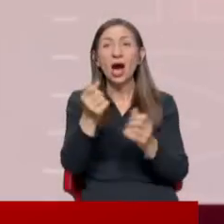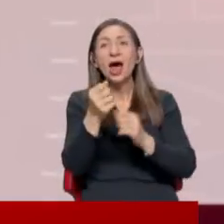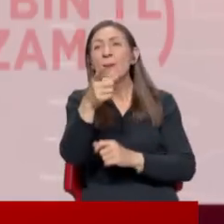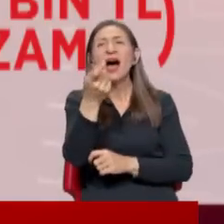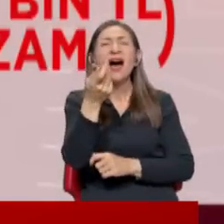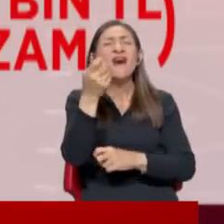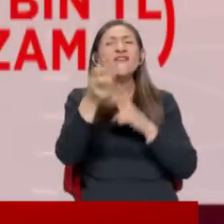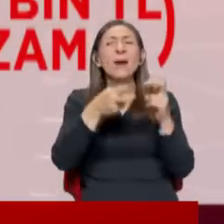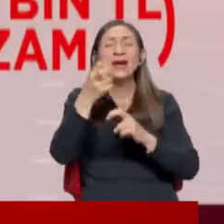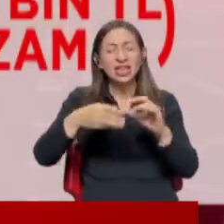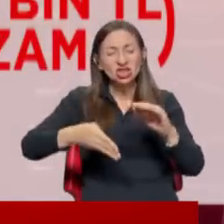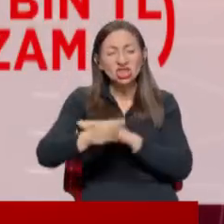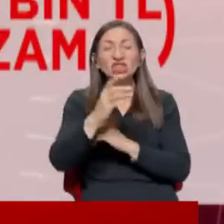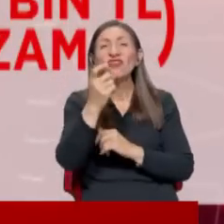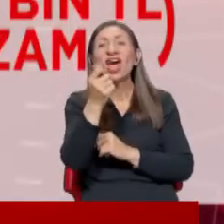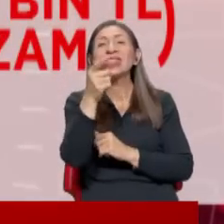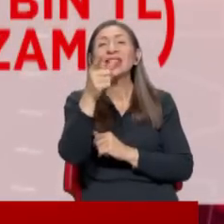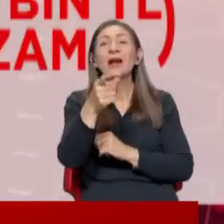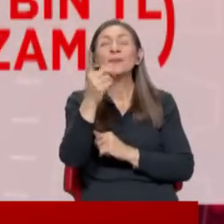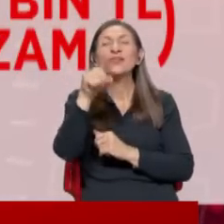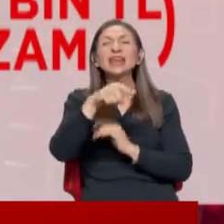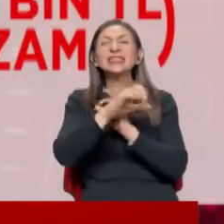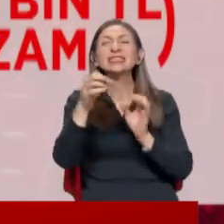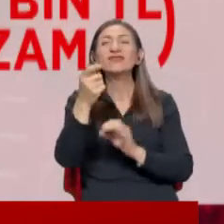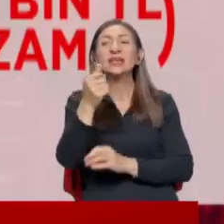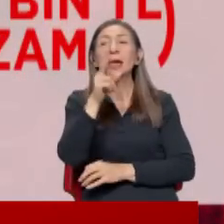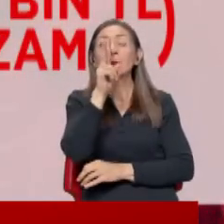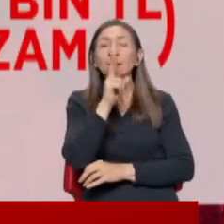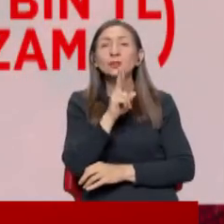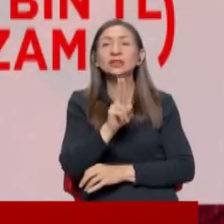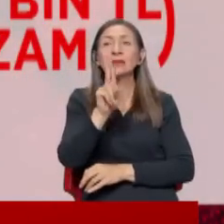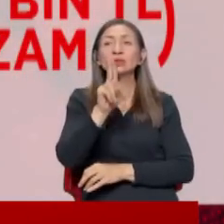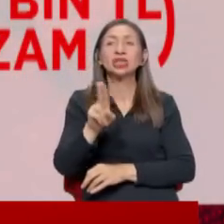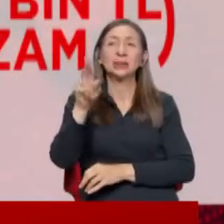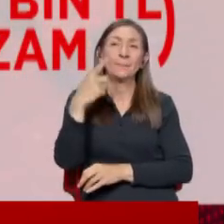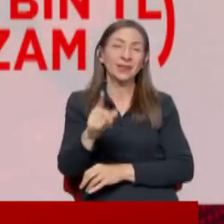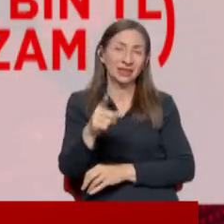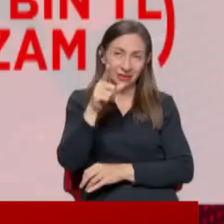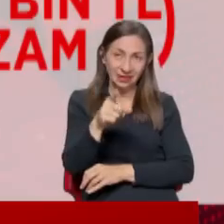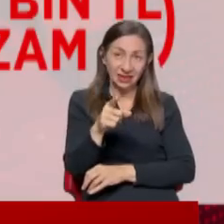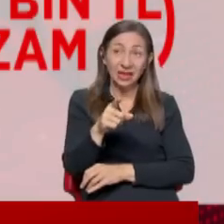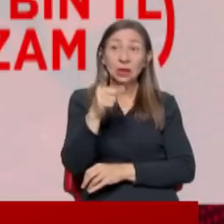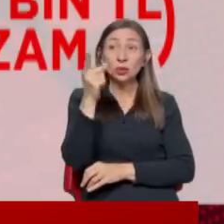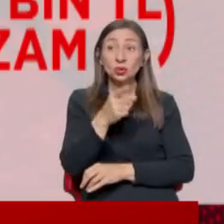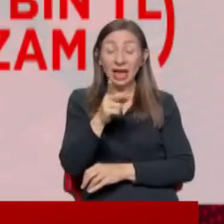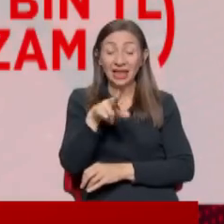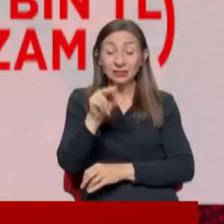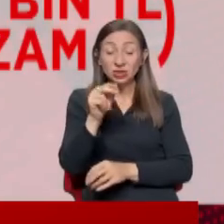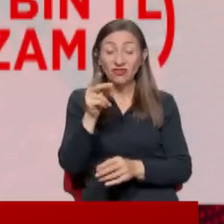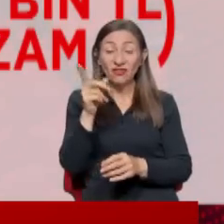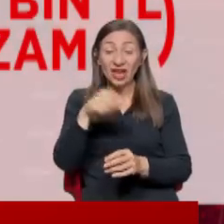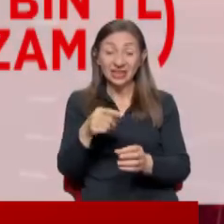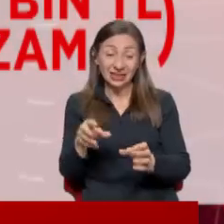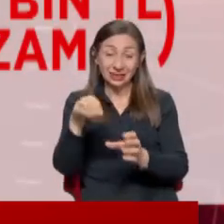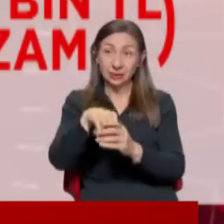otomobilin fabrikadan çıkış fiyatı yani vergisiz fiyatı 277 bin liraydı. %70'lik vergi